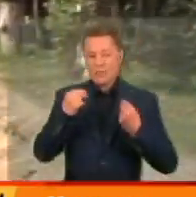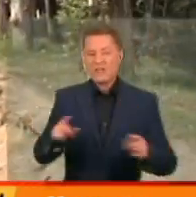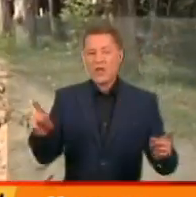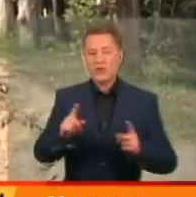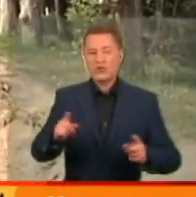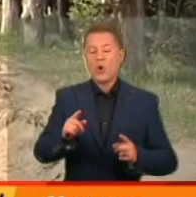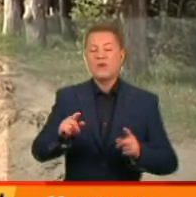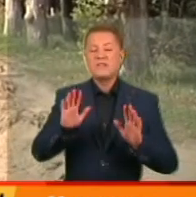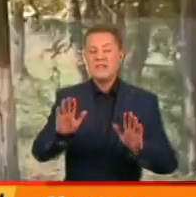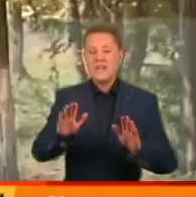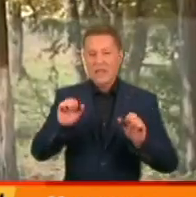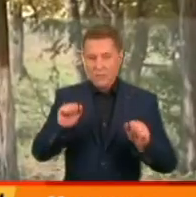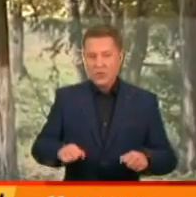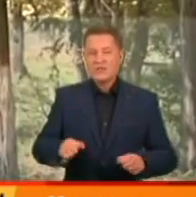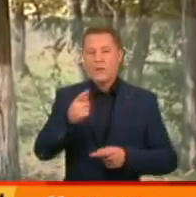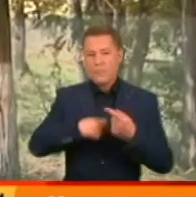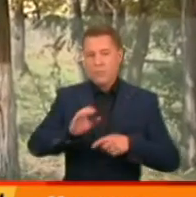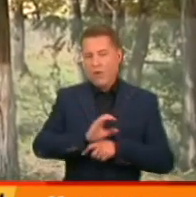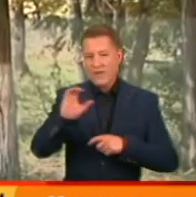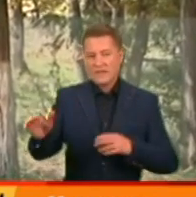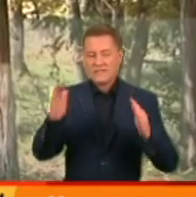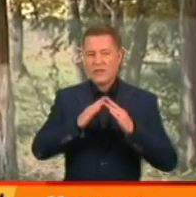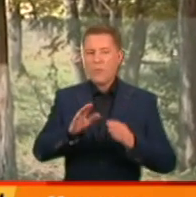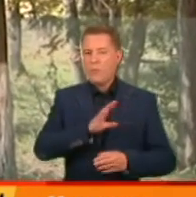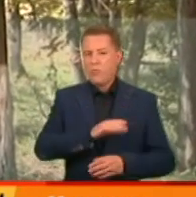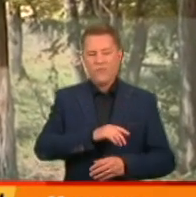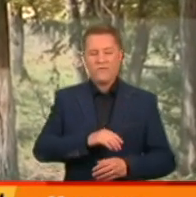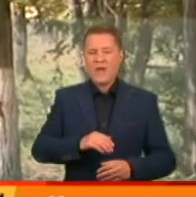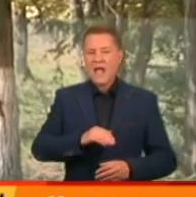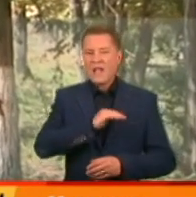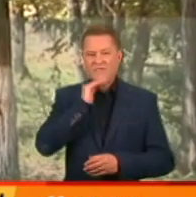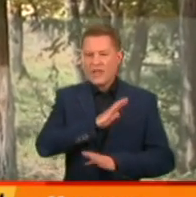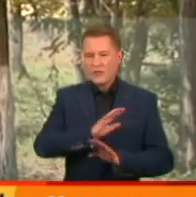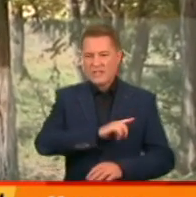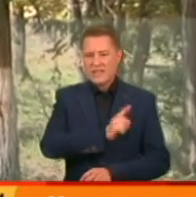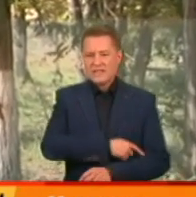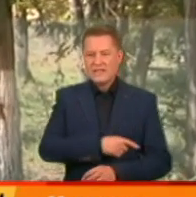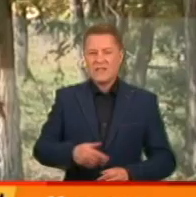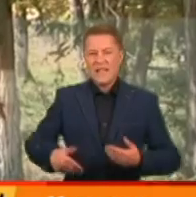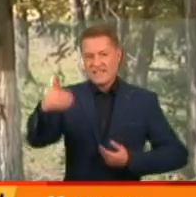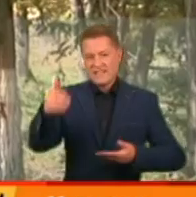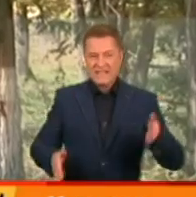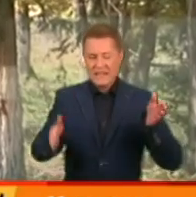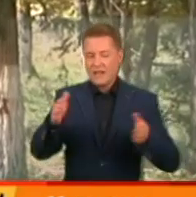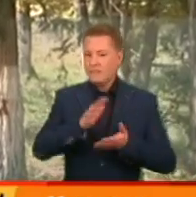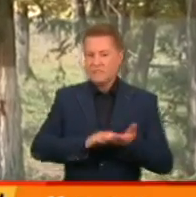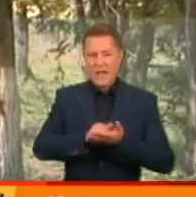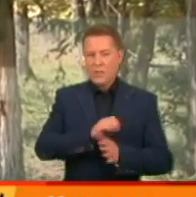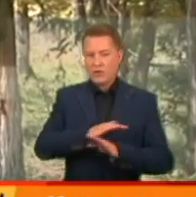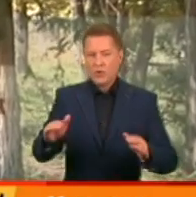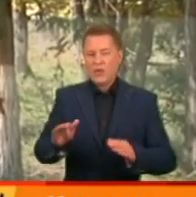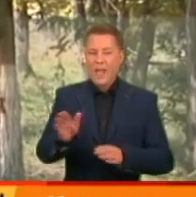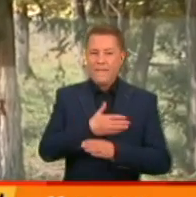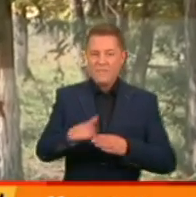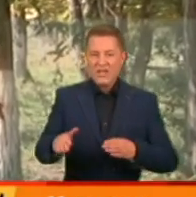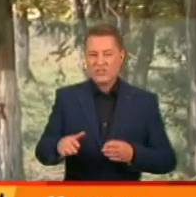ірпінці повернуться по домівках. Вибух був недостатньо сильним і несучі стіни не були пошкоджені. Були пошкоджені тільки